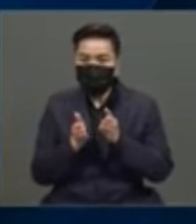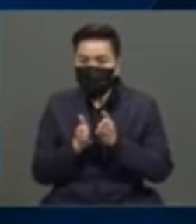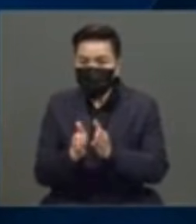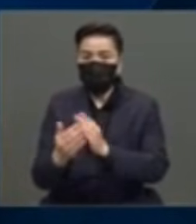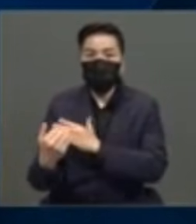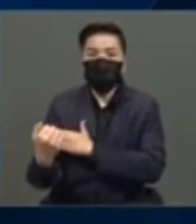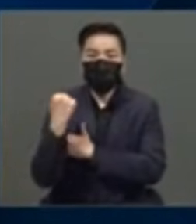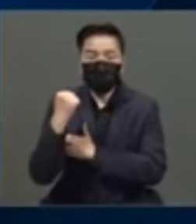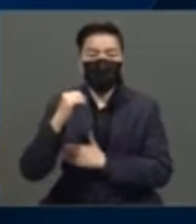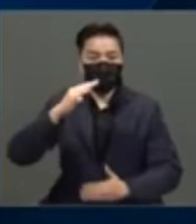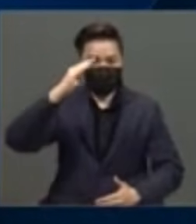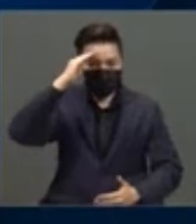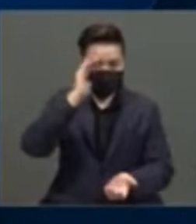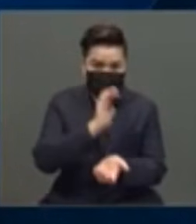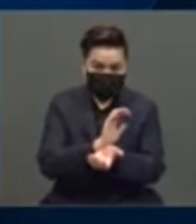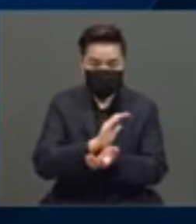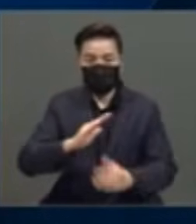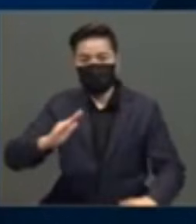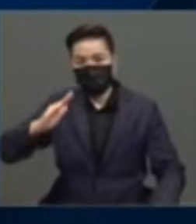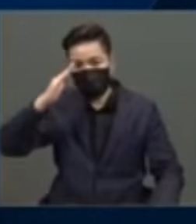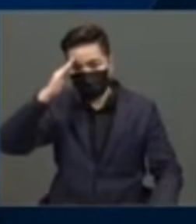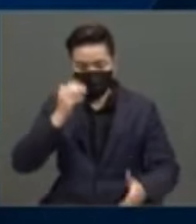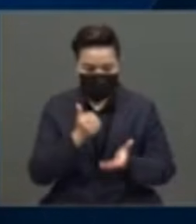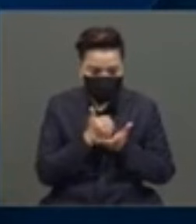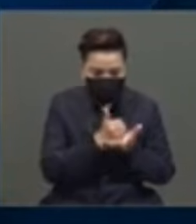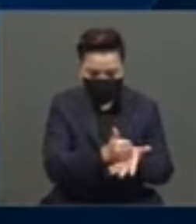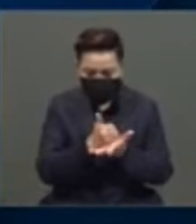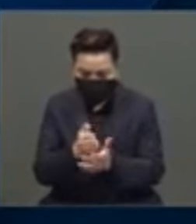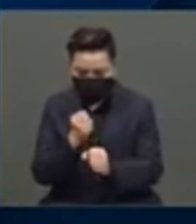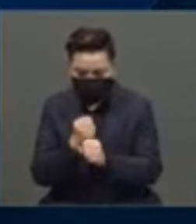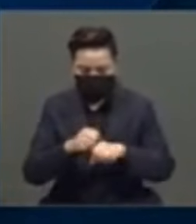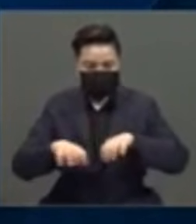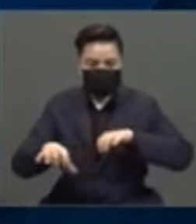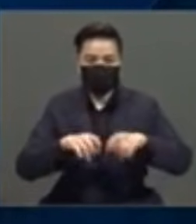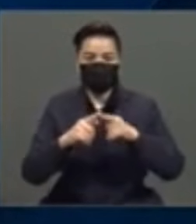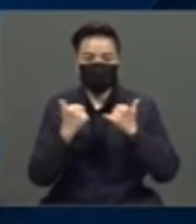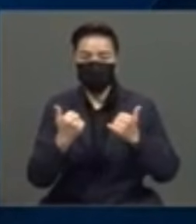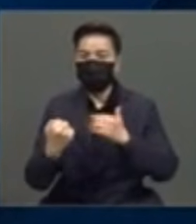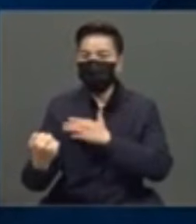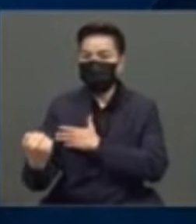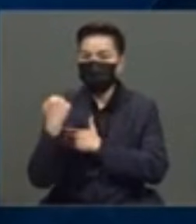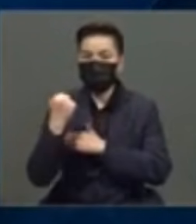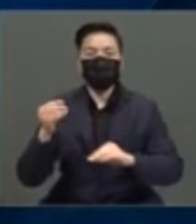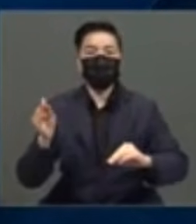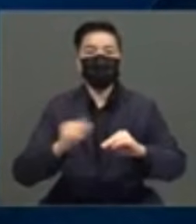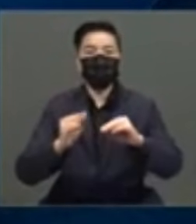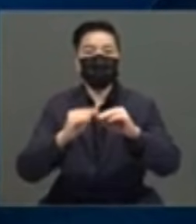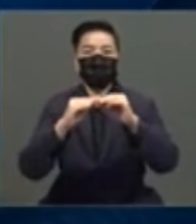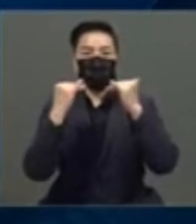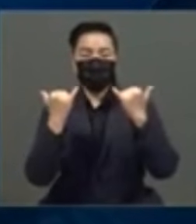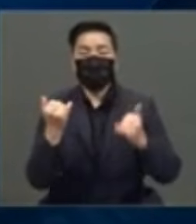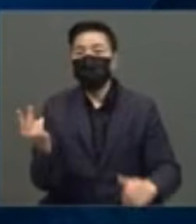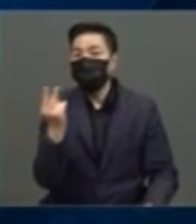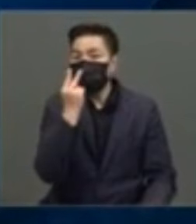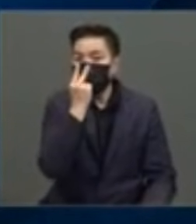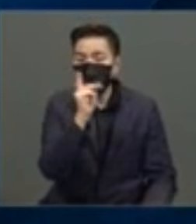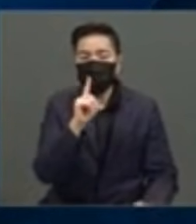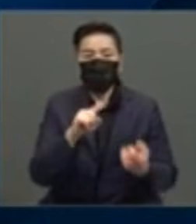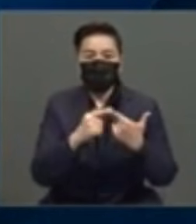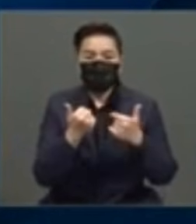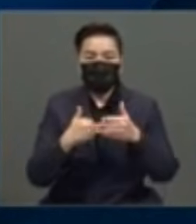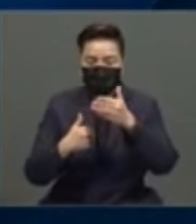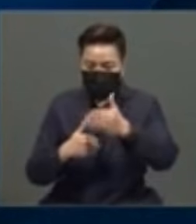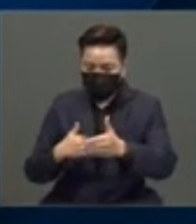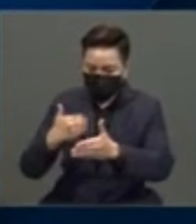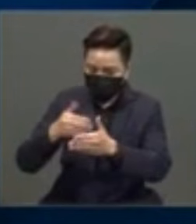นะครับทั้งตำรวจทหารจะได้ช่วยกันทำงานด้านนี้และเข้มข้นมากขึ้นเพราะฉะนั้นจะเห็นเรื่องด่านจำ